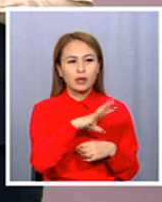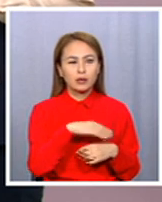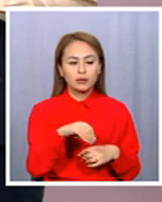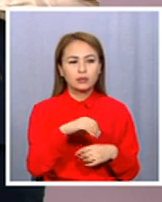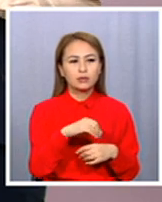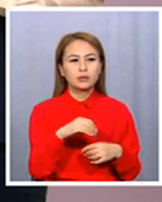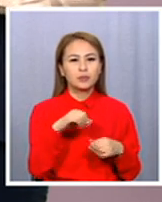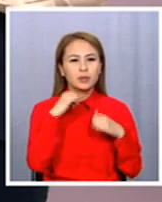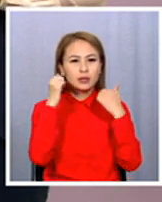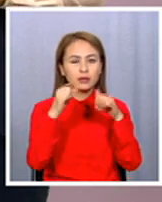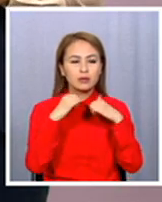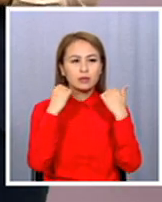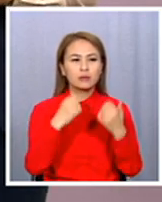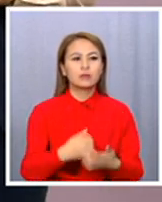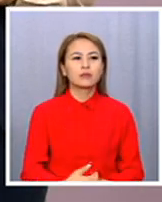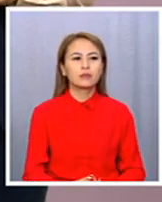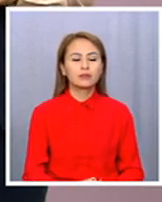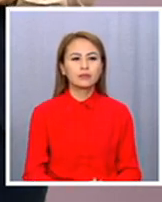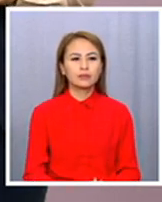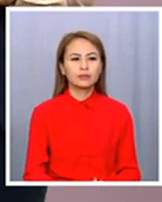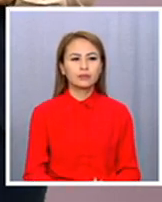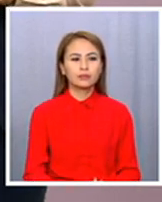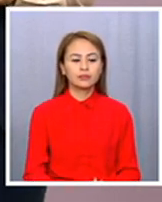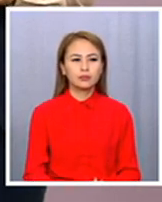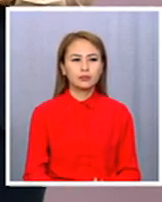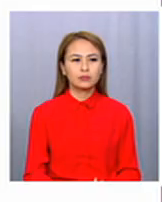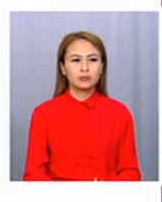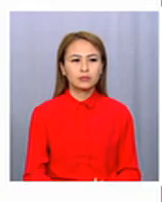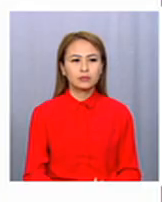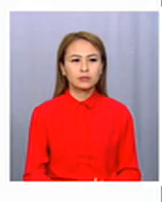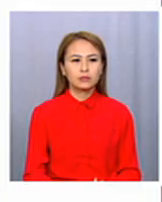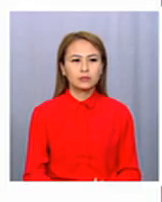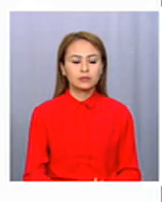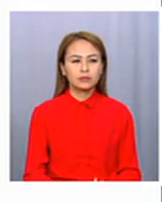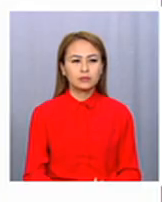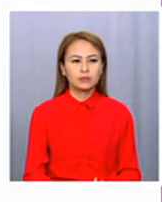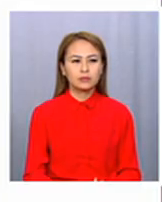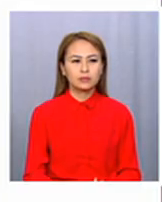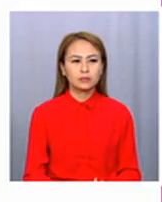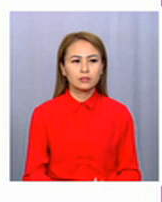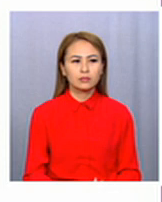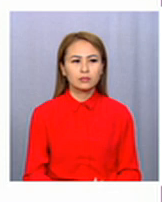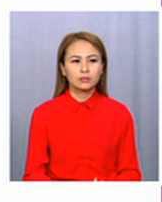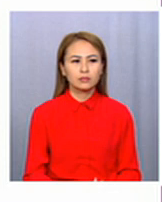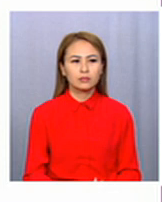Барлығы белгісіз неше адам қоныстанды? Ендеше ойланамыз.